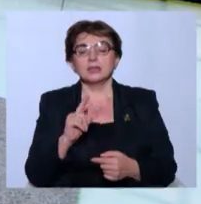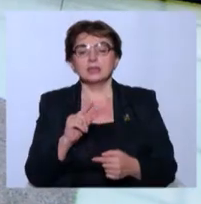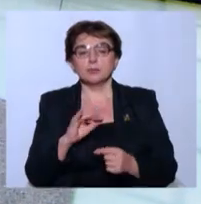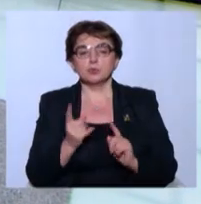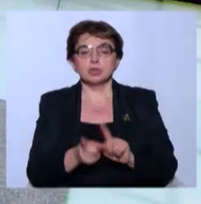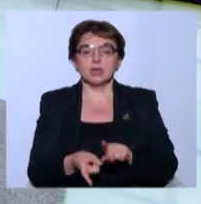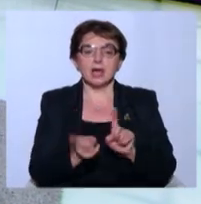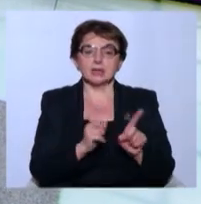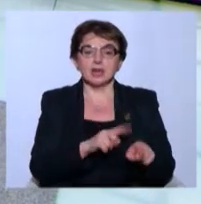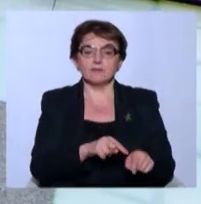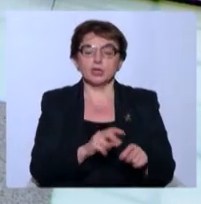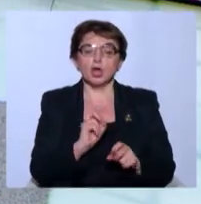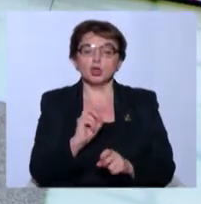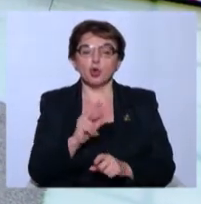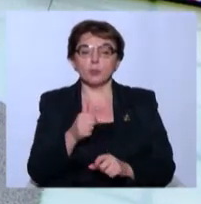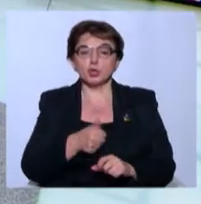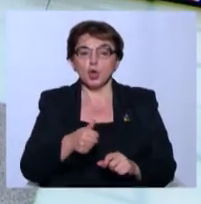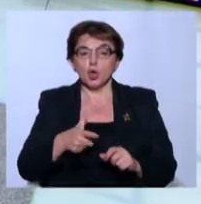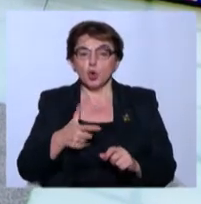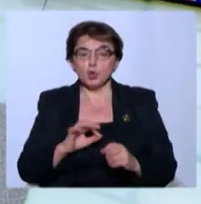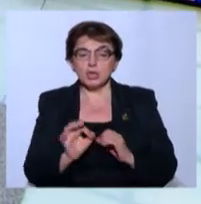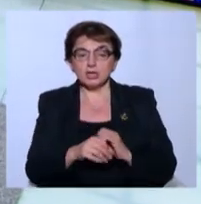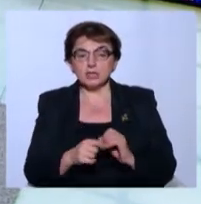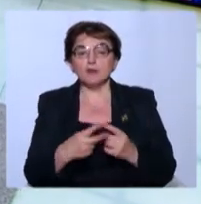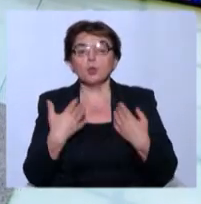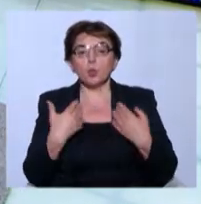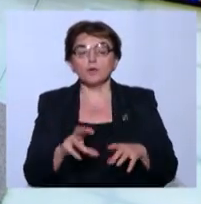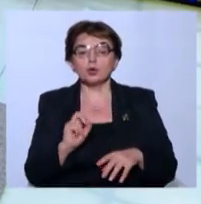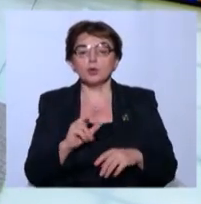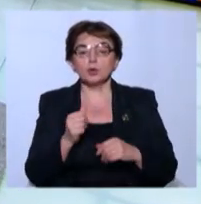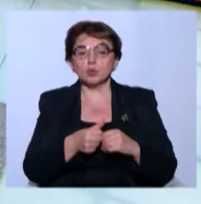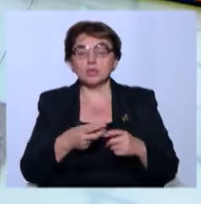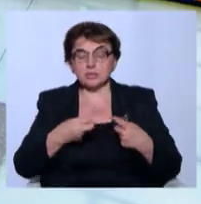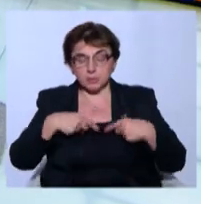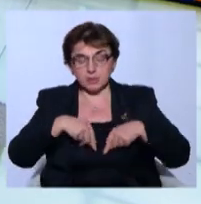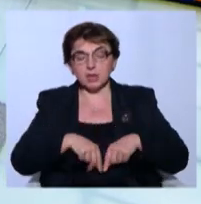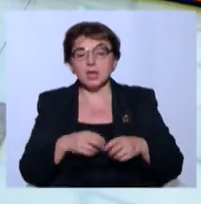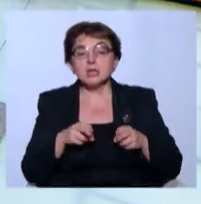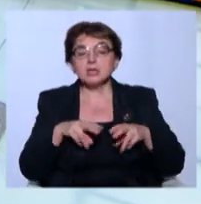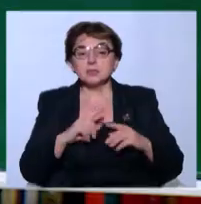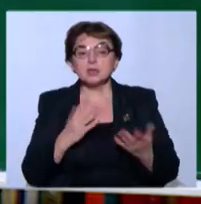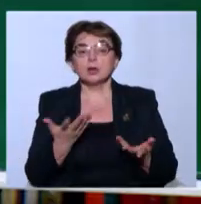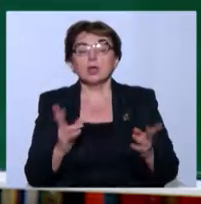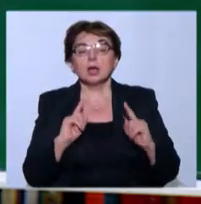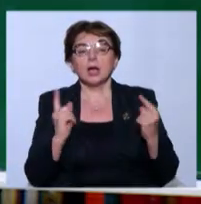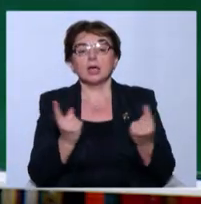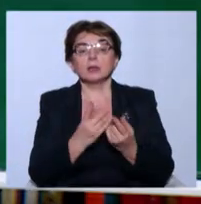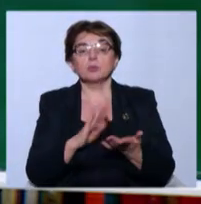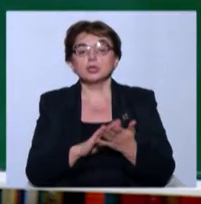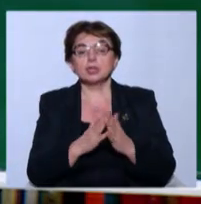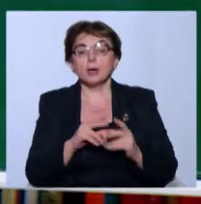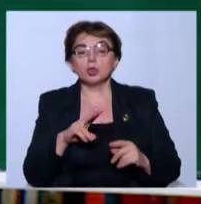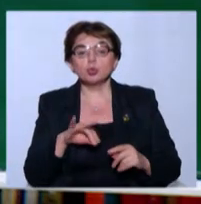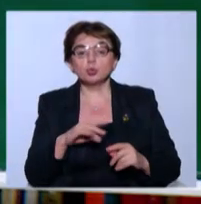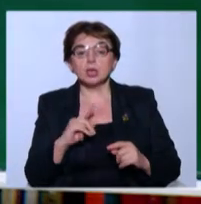გადავიდა 12 გოჯა ნაწლავში და 12 გოჯა ნაწლავში ფერმენტებს ჭირდება ტუტე გარემო. აი ამ მჟავე